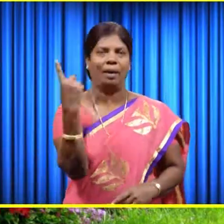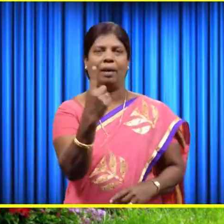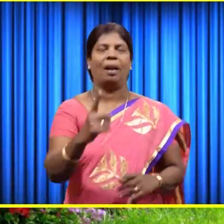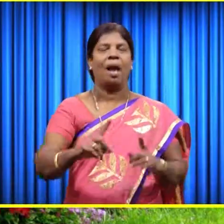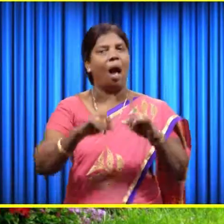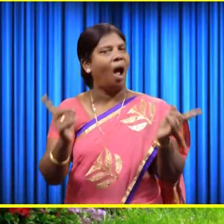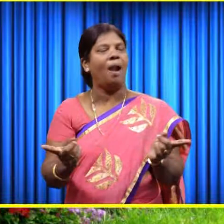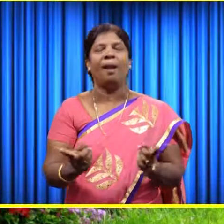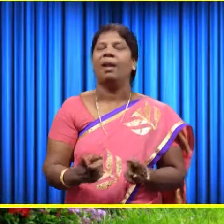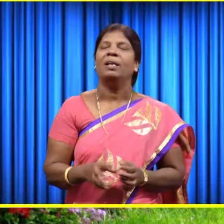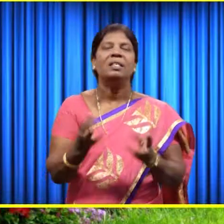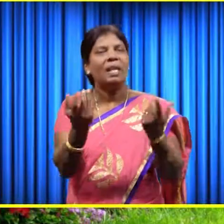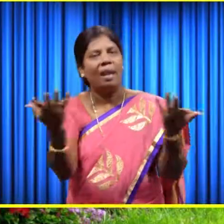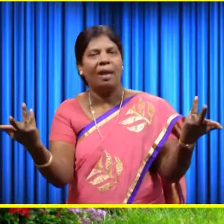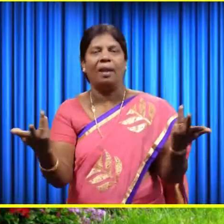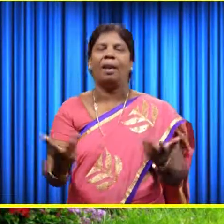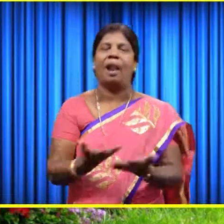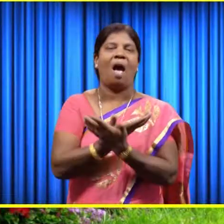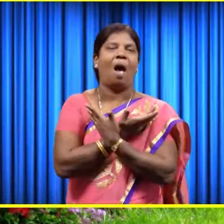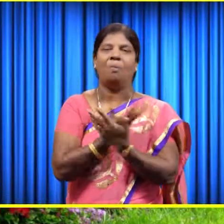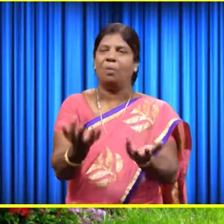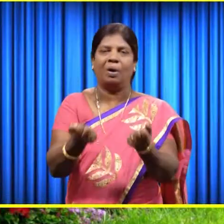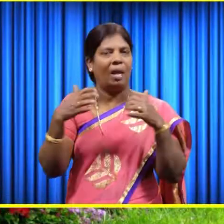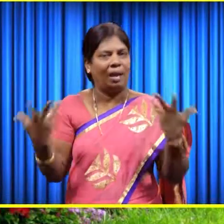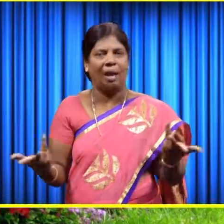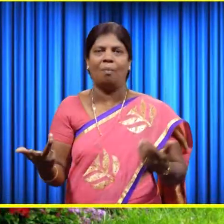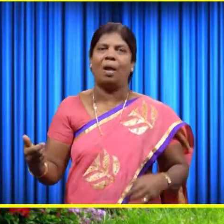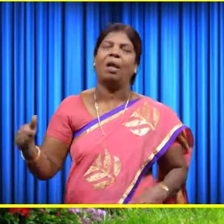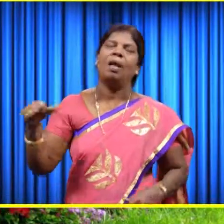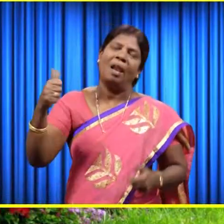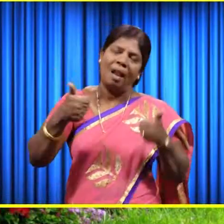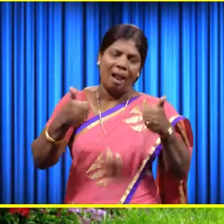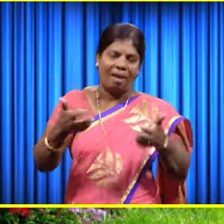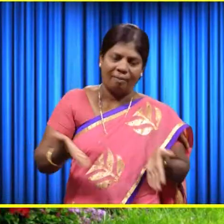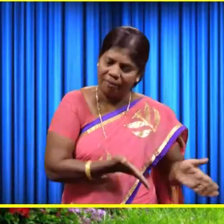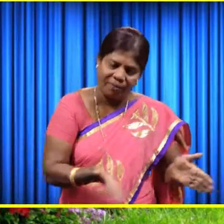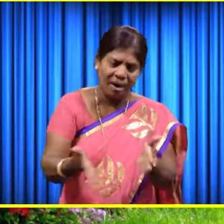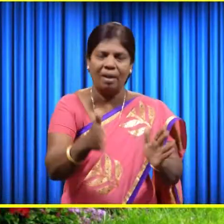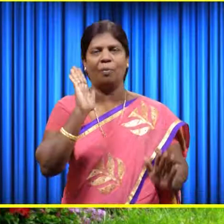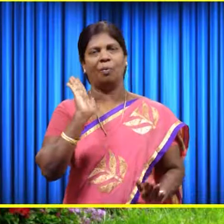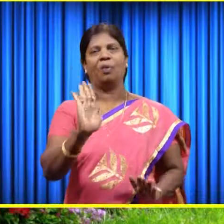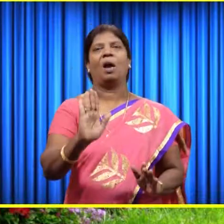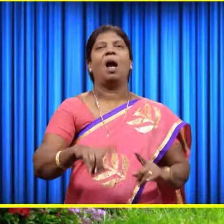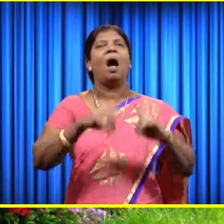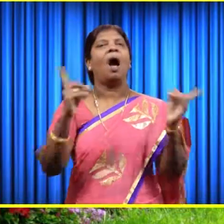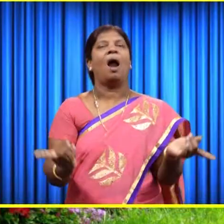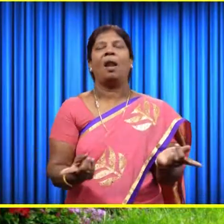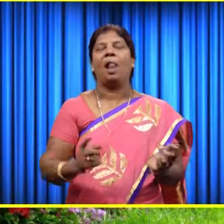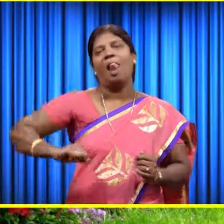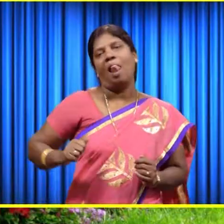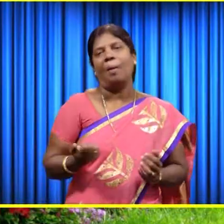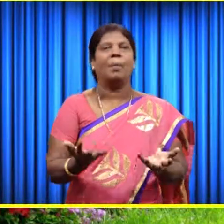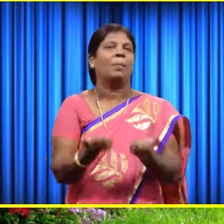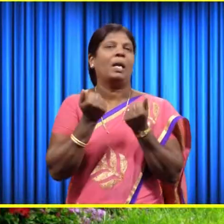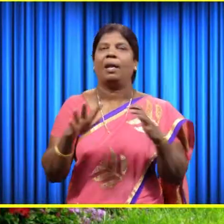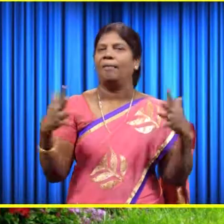அந்த முயற்சிகள் சில நேரங்களிலே நல்ல வழிமுறைகளில் இருந்தாலும் அந்த வழிமுறைகளின் பலன்கள்